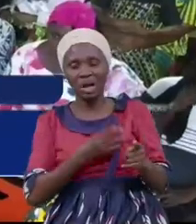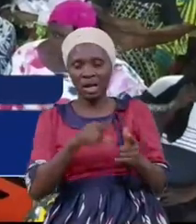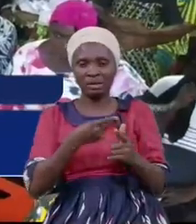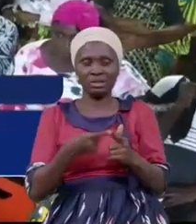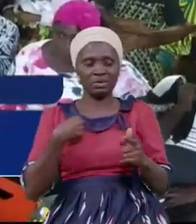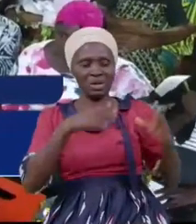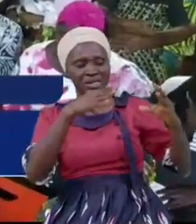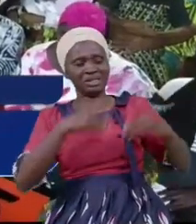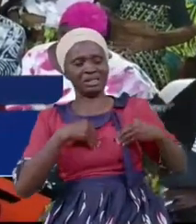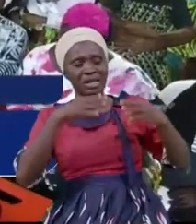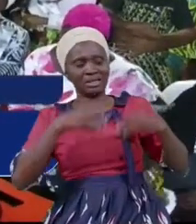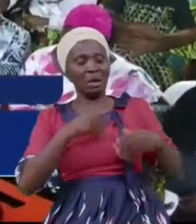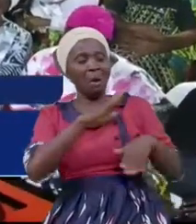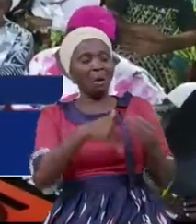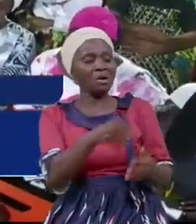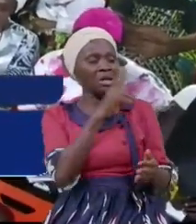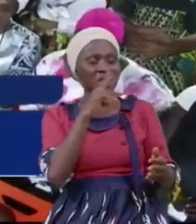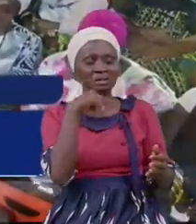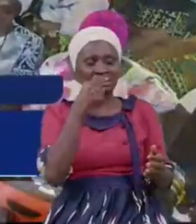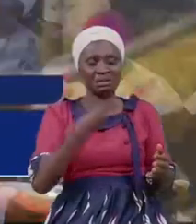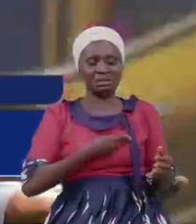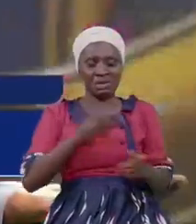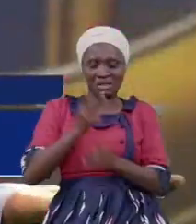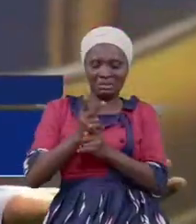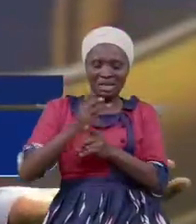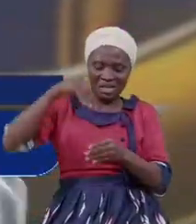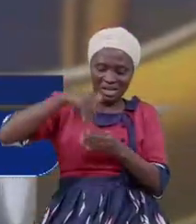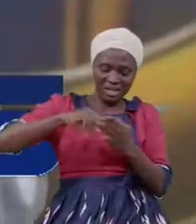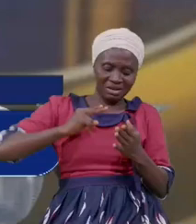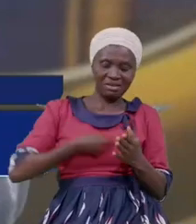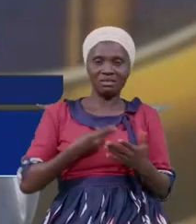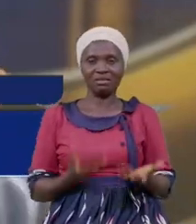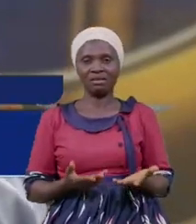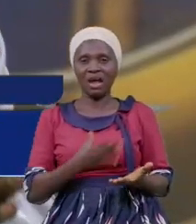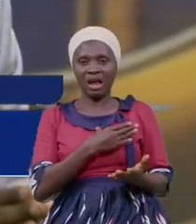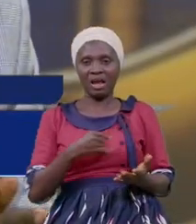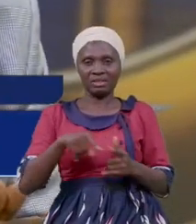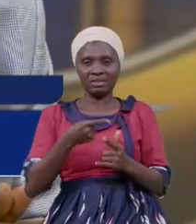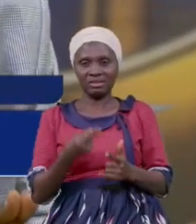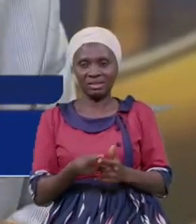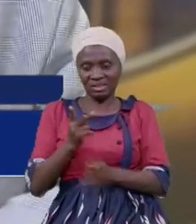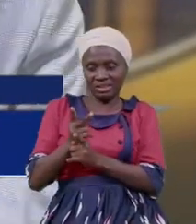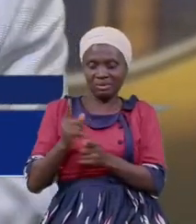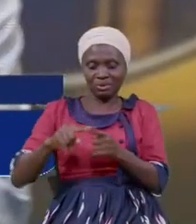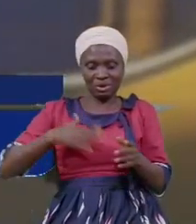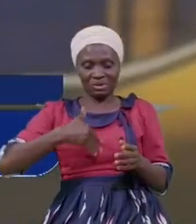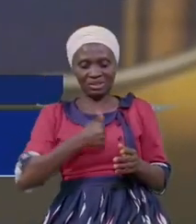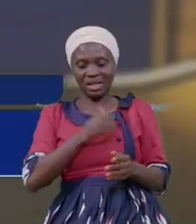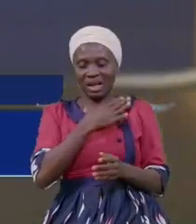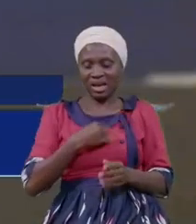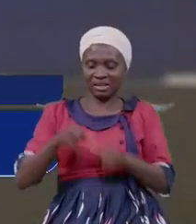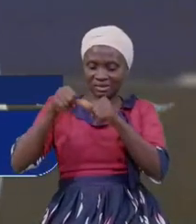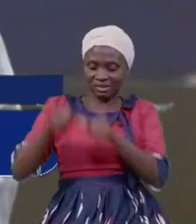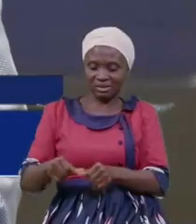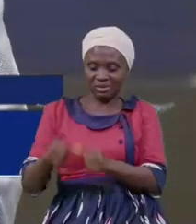interrorisé tout ce qu' nous disait nous nous accusons nous-mêmes et pour jouer